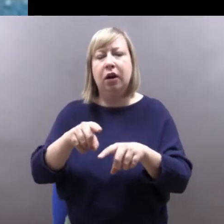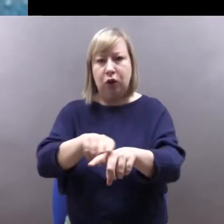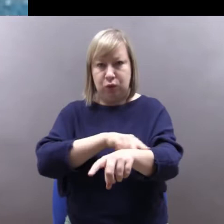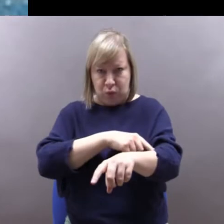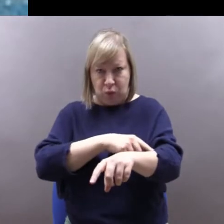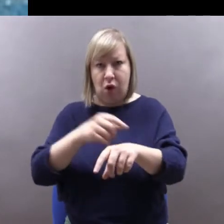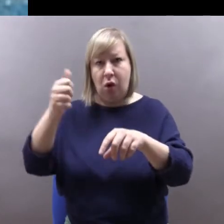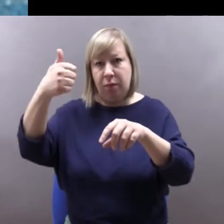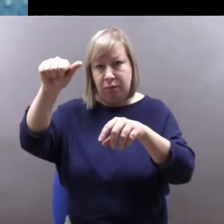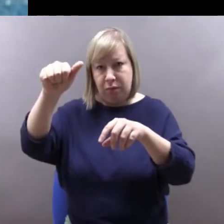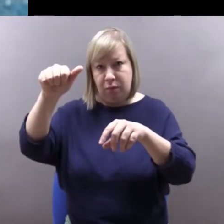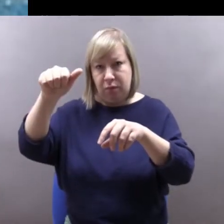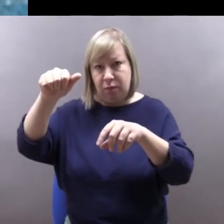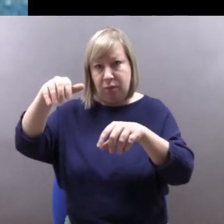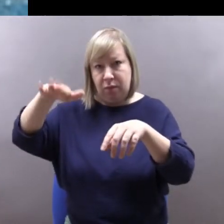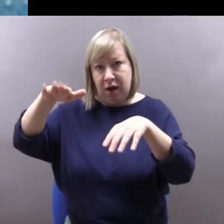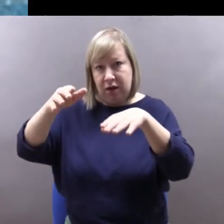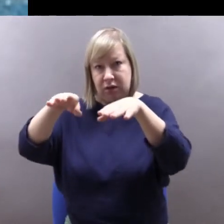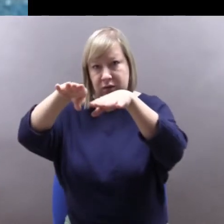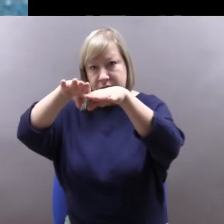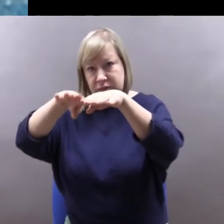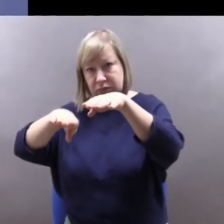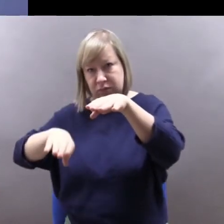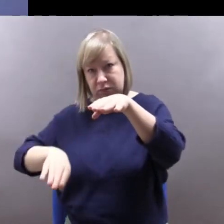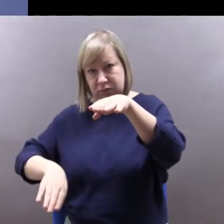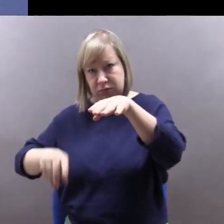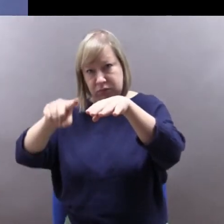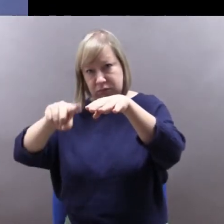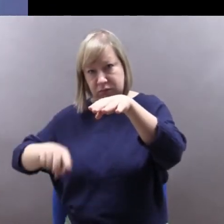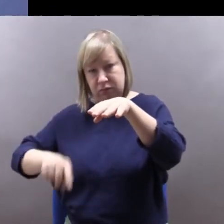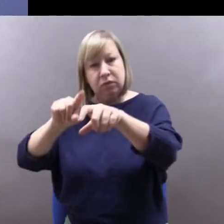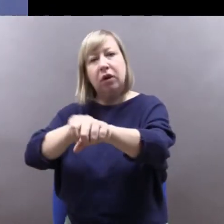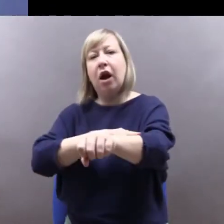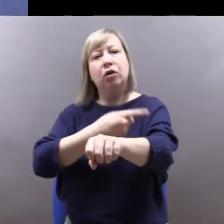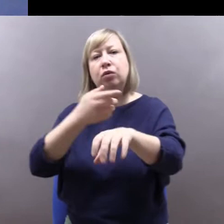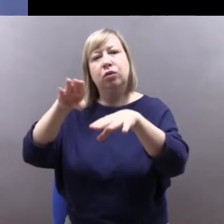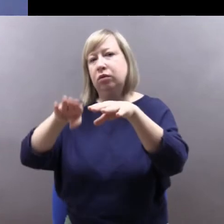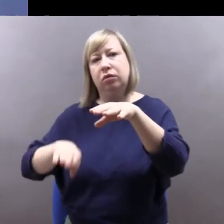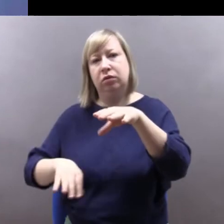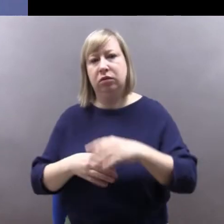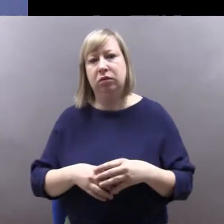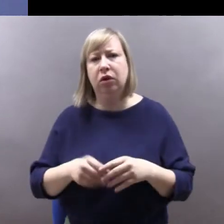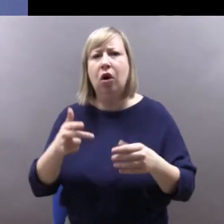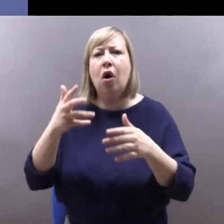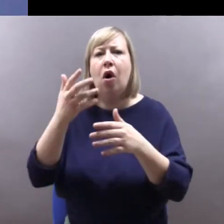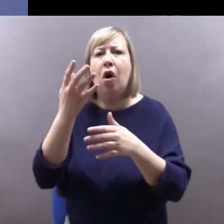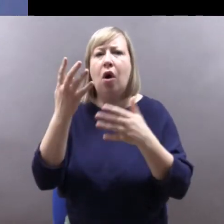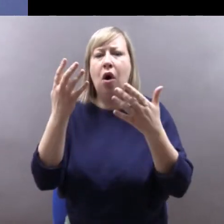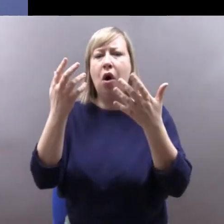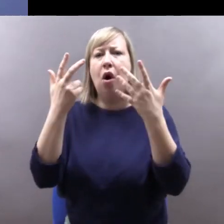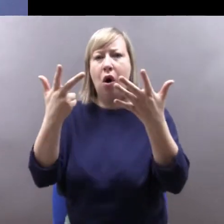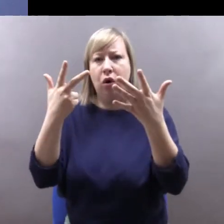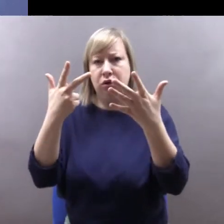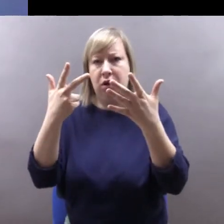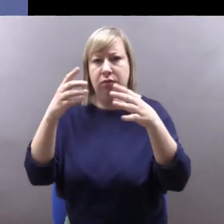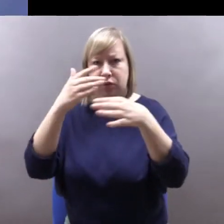przejazd z twojego piętra na dół albo na odwrót? To znaczy, to jest, ja wam powiem tak, to jest 8 schodków. Fakt faktem, że